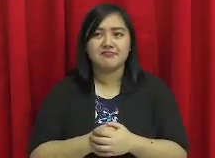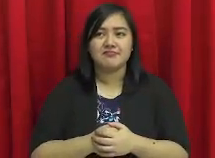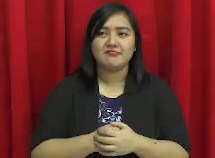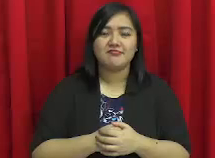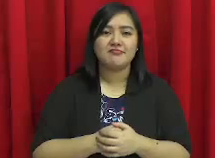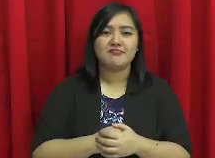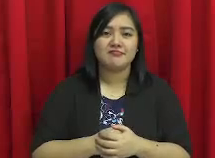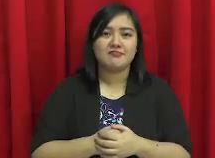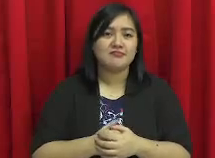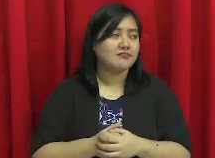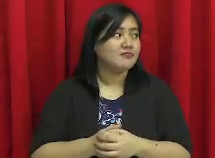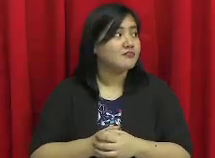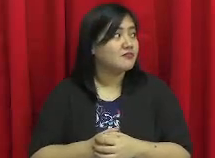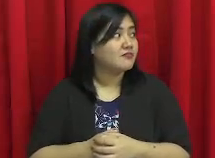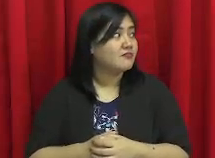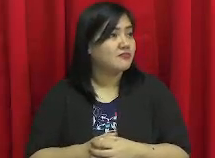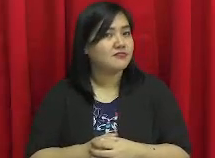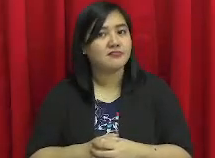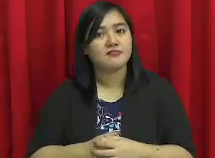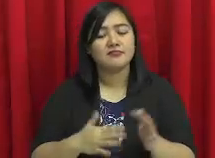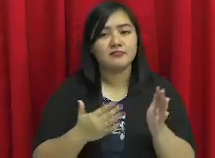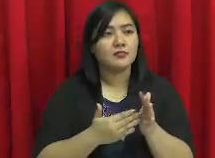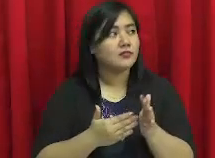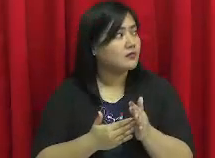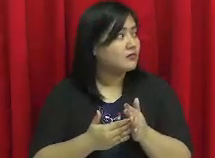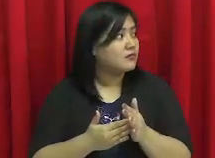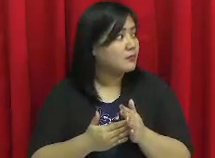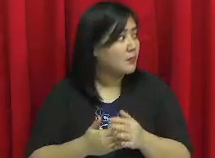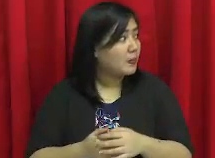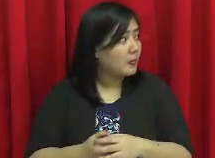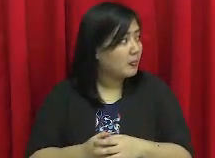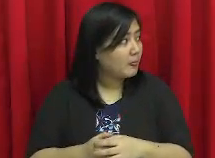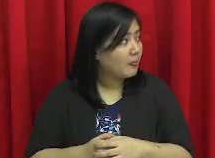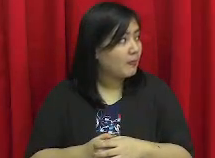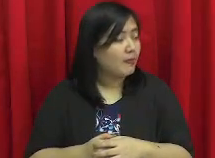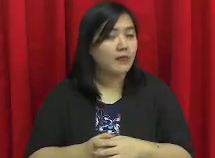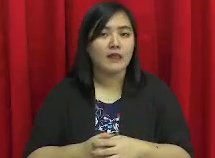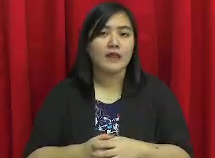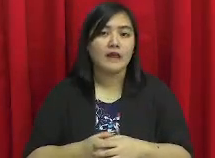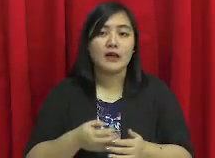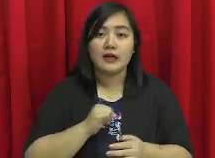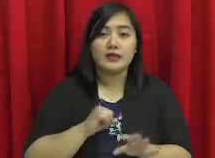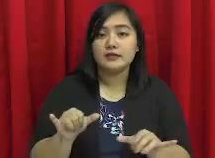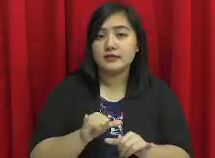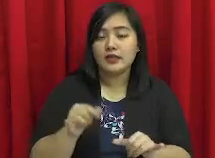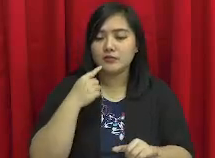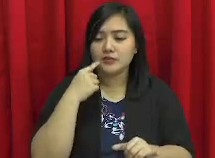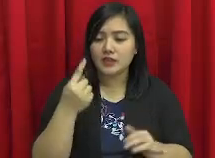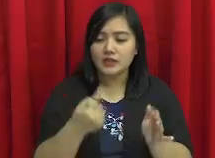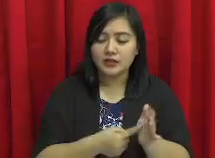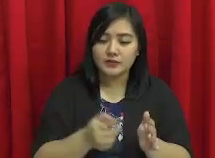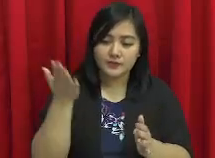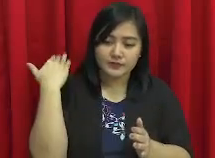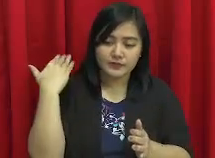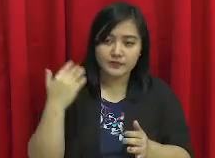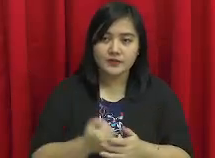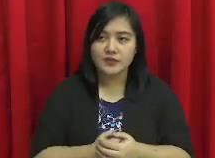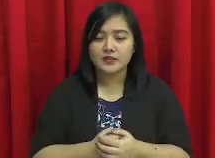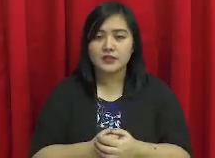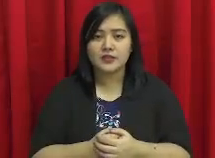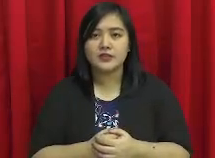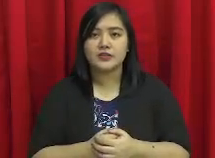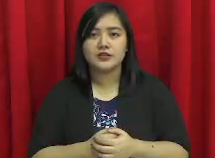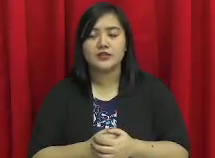You see, inuulit ko, mga kapatid, sinabi ko na to before dito, Sir Conrad, nabanggit ko na yan dito. You